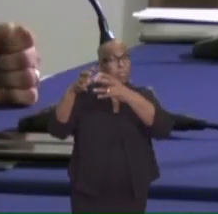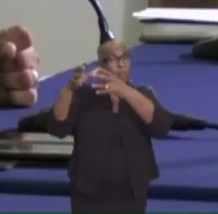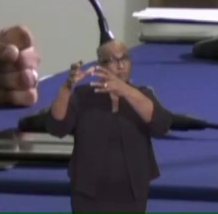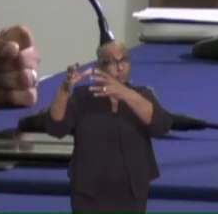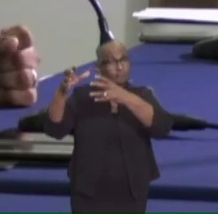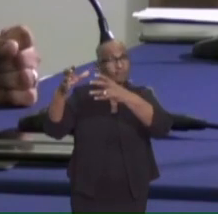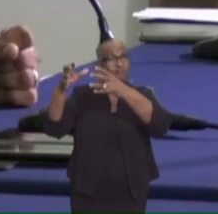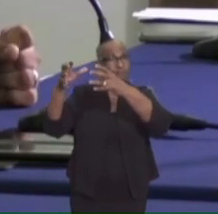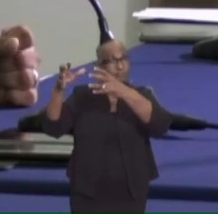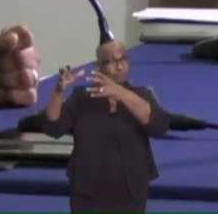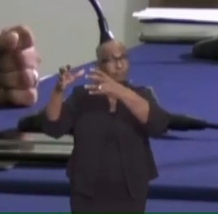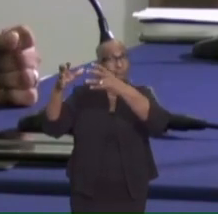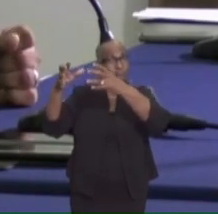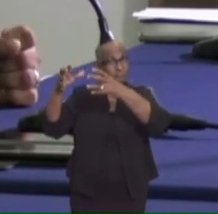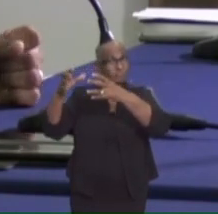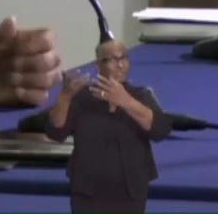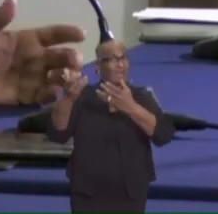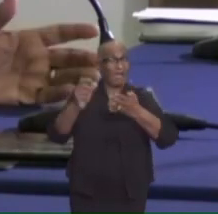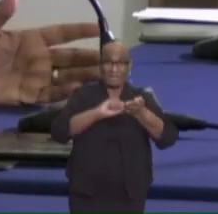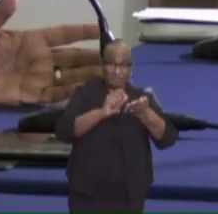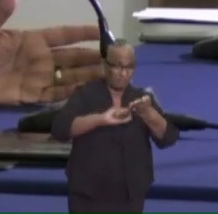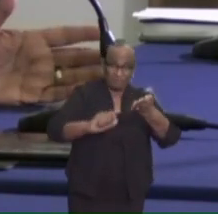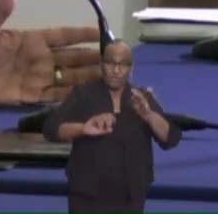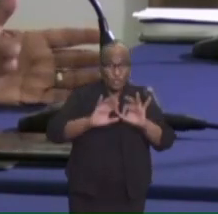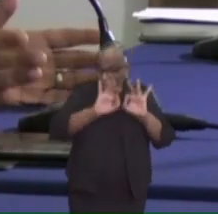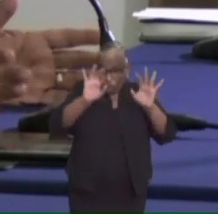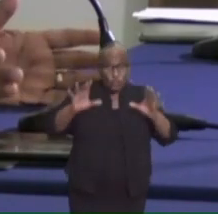dan krijg je geen vaccin in.